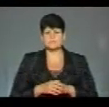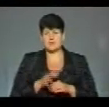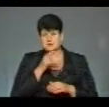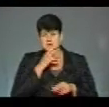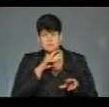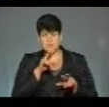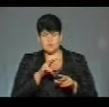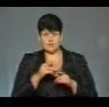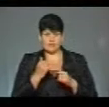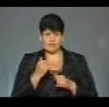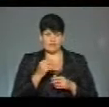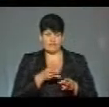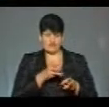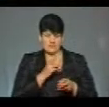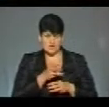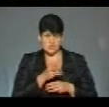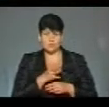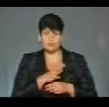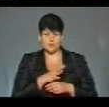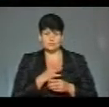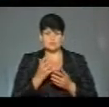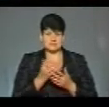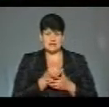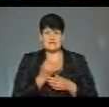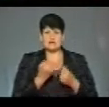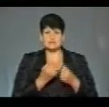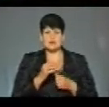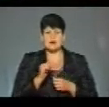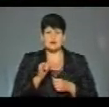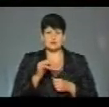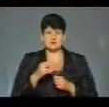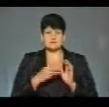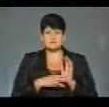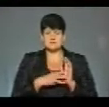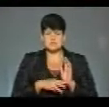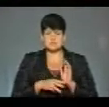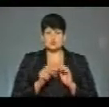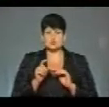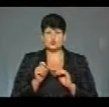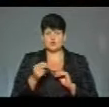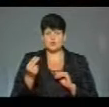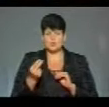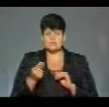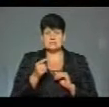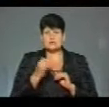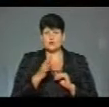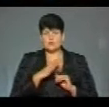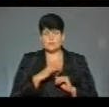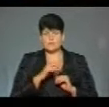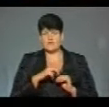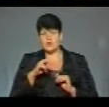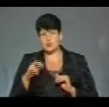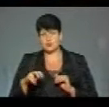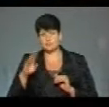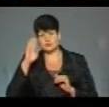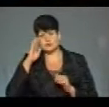перегляду даного відео мною було виявлено автомобіль Audi 80 золотистого кольору, з якого був виходив чоловік,